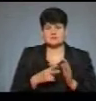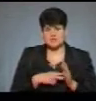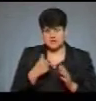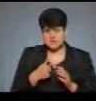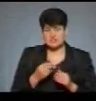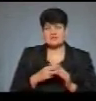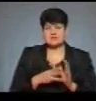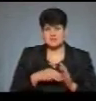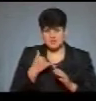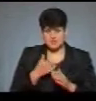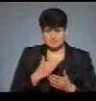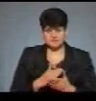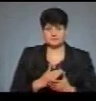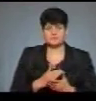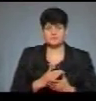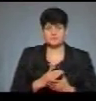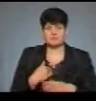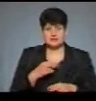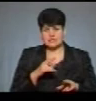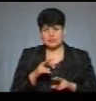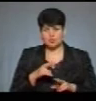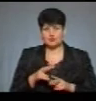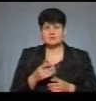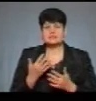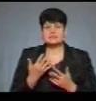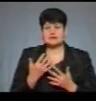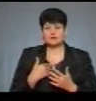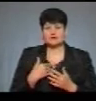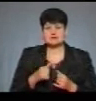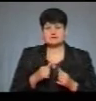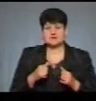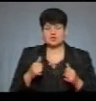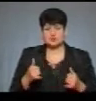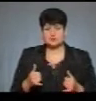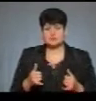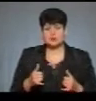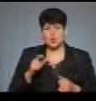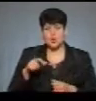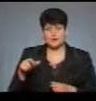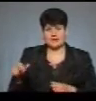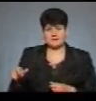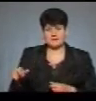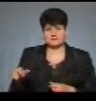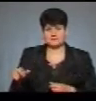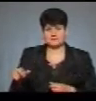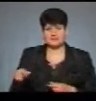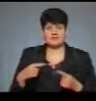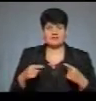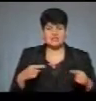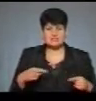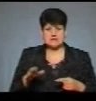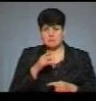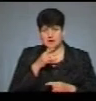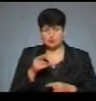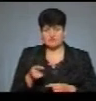за 18 рік. І ми слідкуємо, наскільки збільшується потік людей у різні періоди